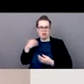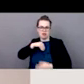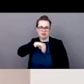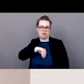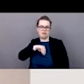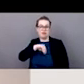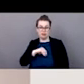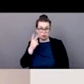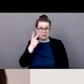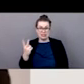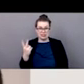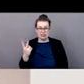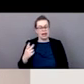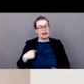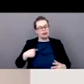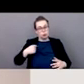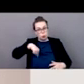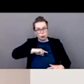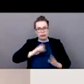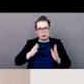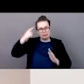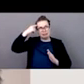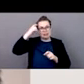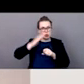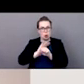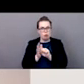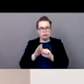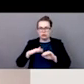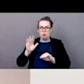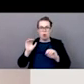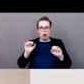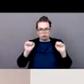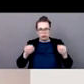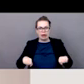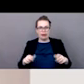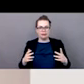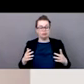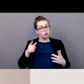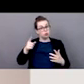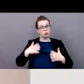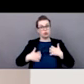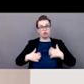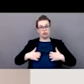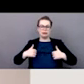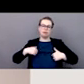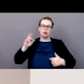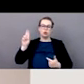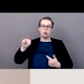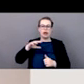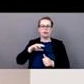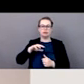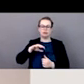d'urgence là aussi c'est une situation qu'il va falloir prendre en considération et si vous êtes intéressé à ceci mon